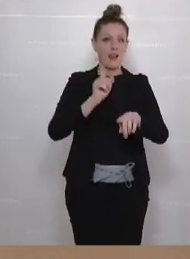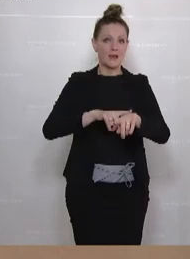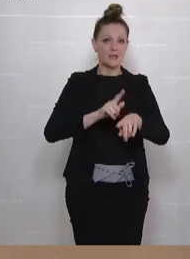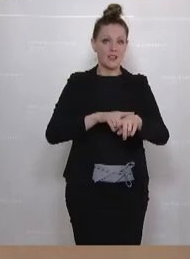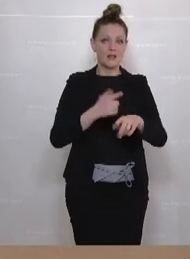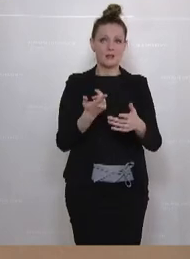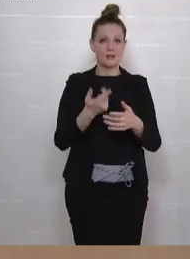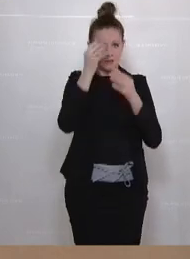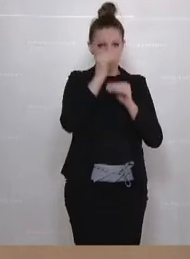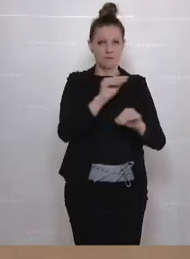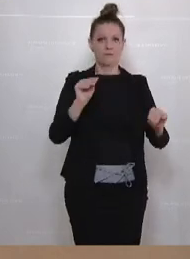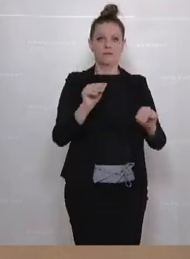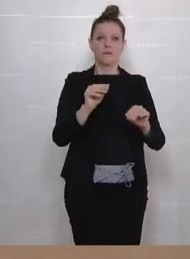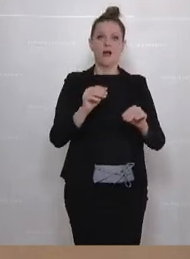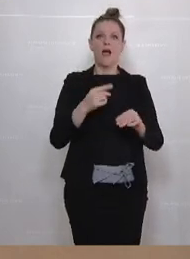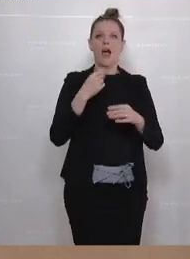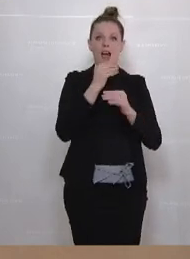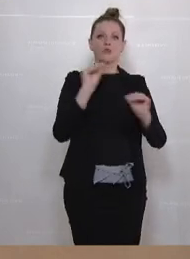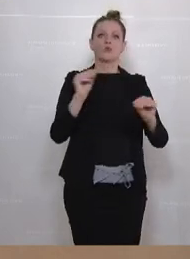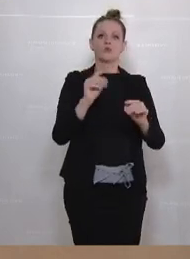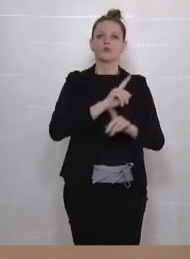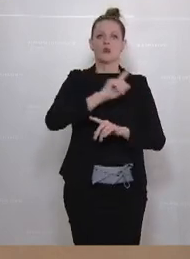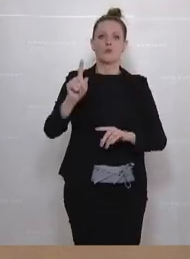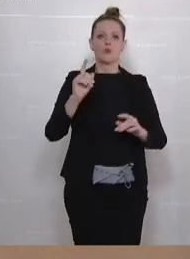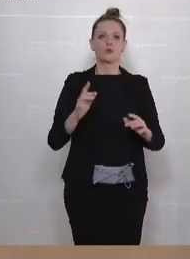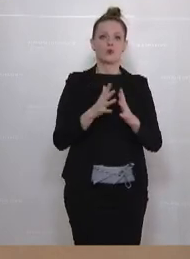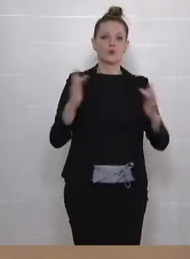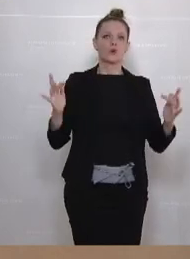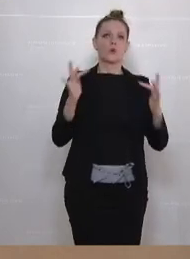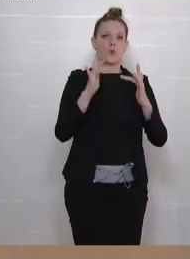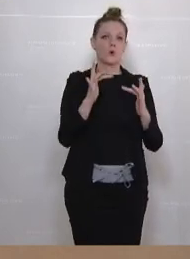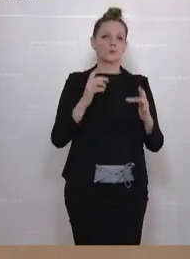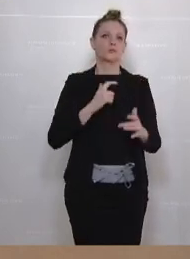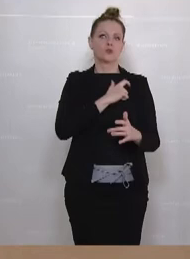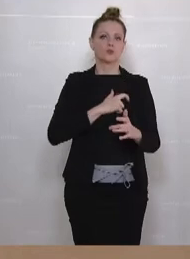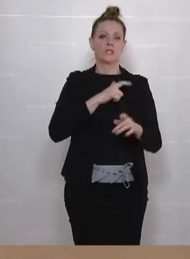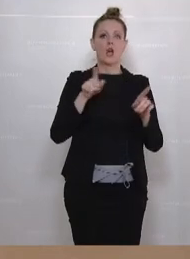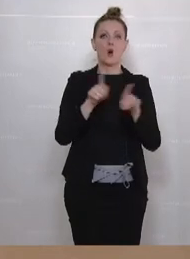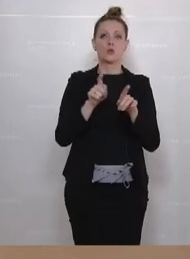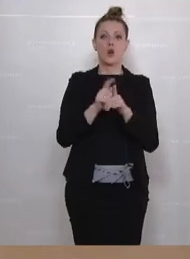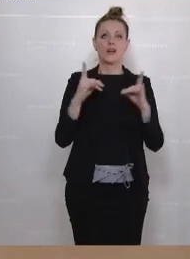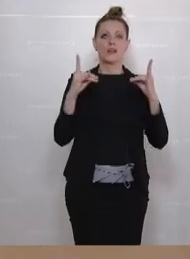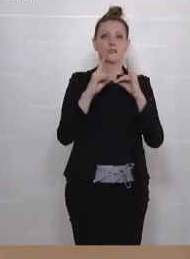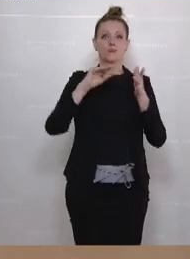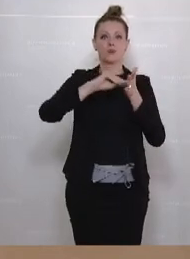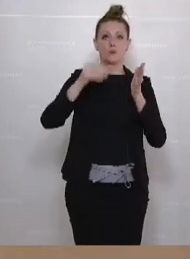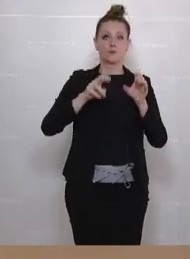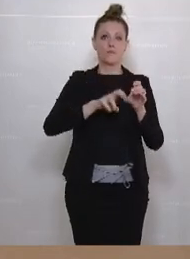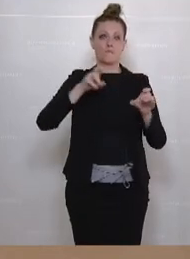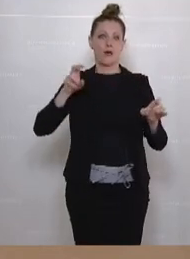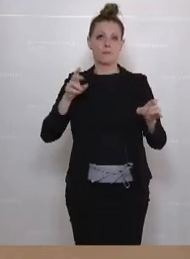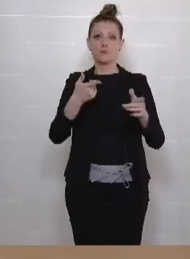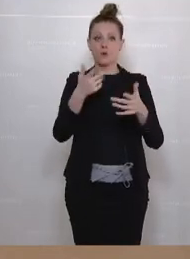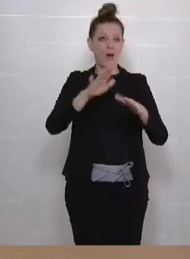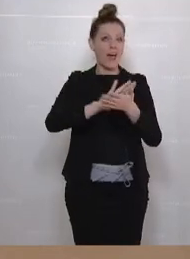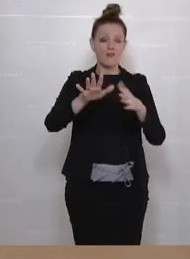der Ankündigungsverbot der größten Oppositionspartei und den Austritt aus der Istanbul-Konvention. Das ist etwas, was wir nicht als solches einfach